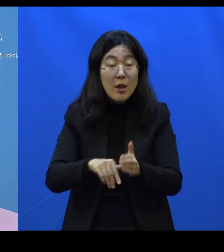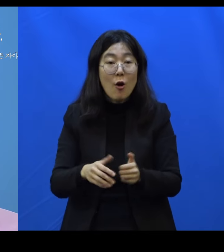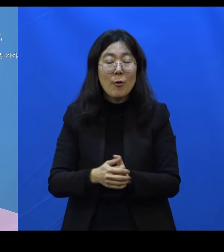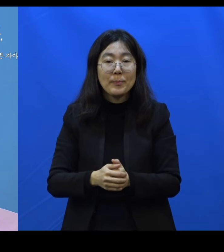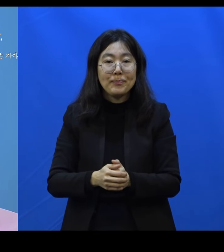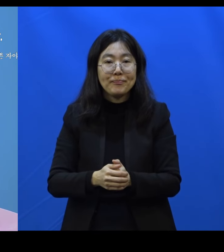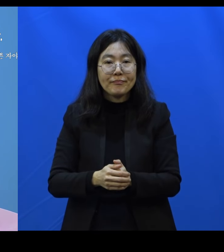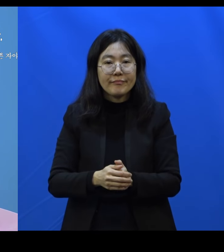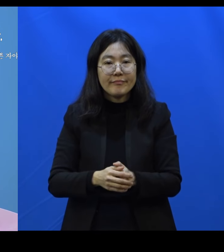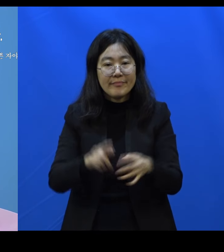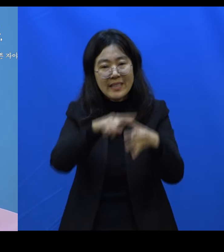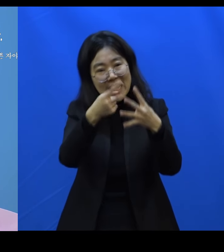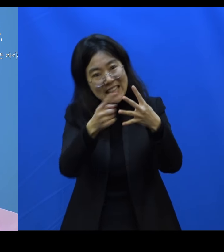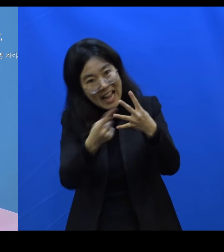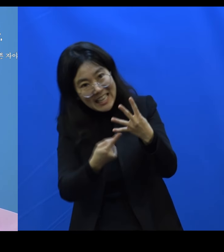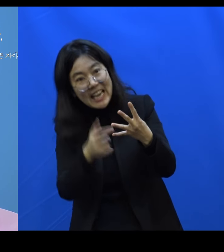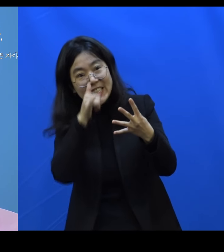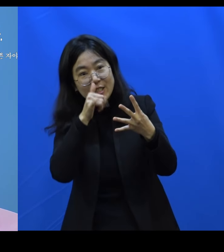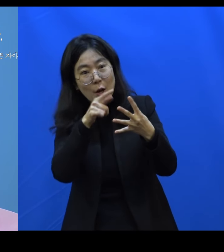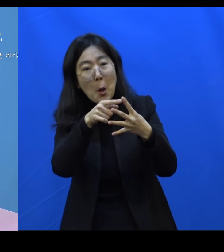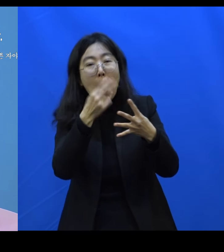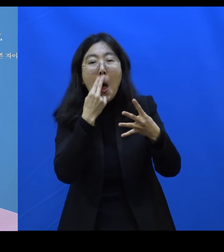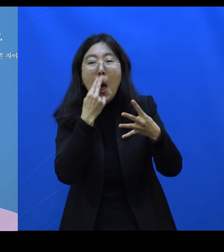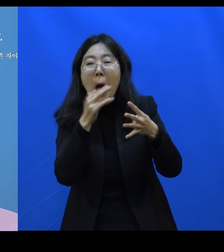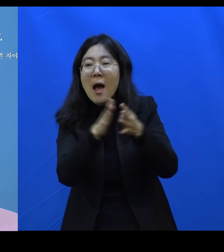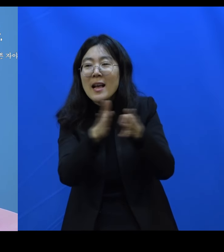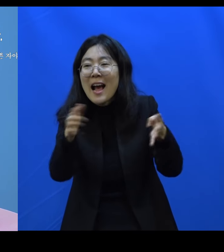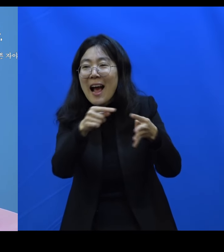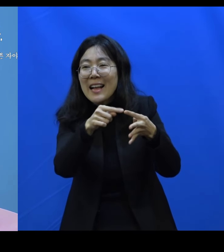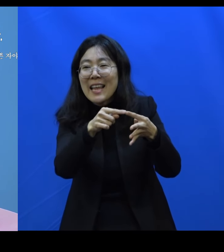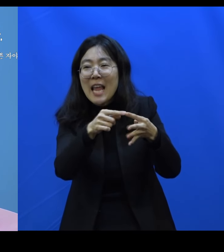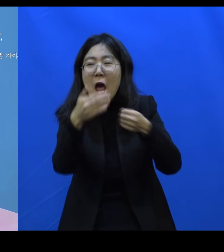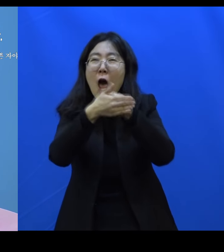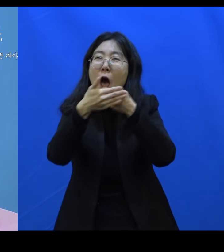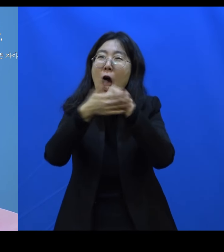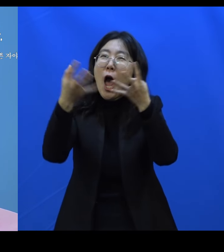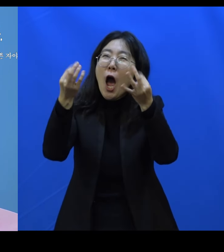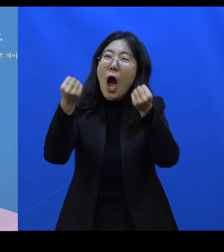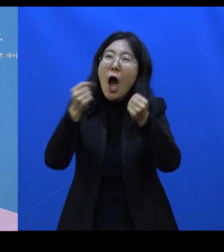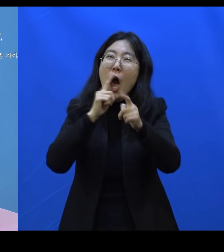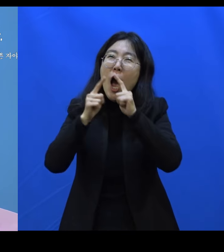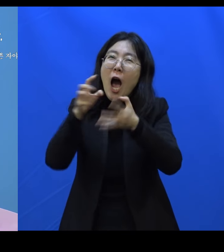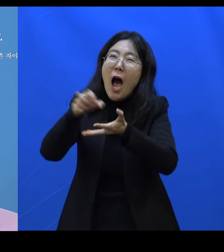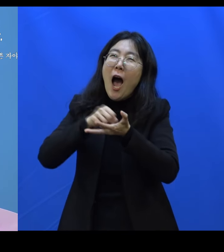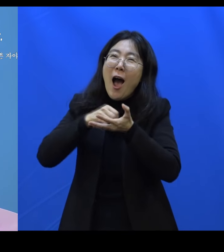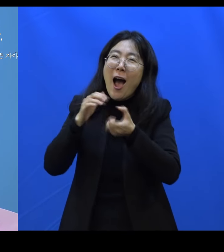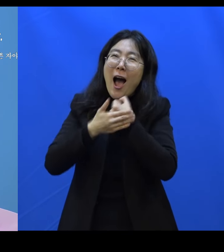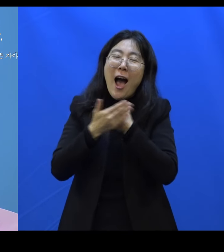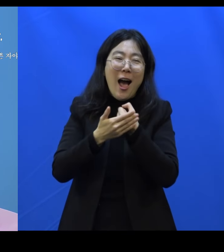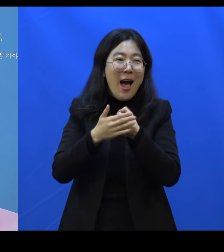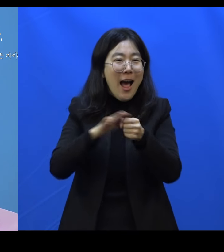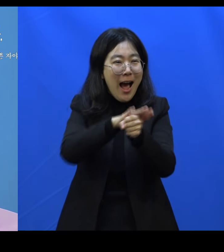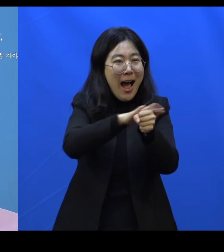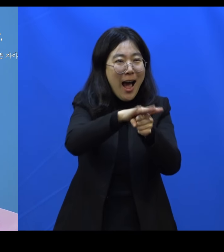성장기에는 어떤 일이 일어나요? 은혜를 많이 받는 거예요. 말씀으로 양육을 받아요. 사랑도 많이 받아.